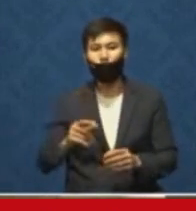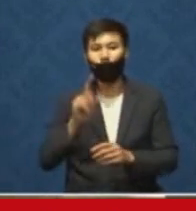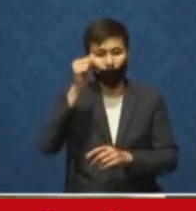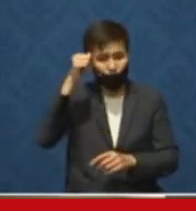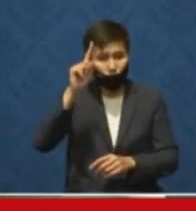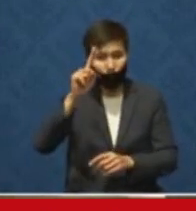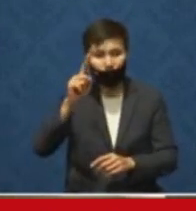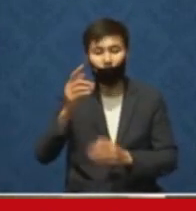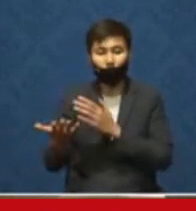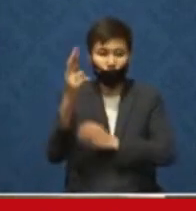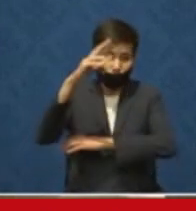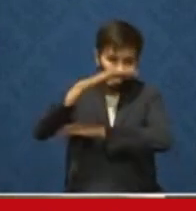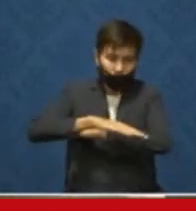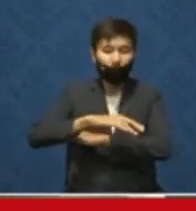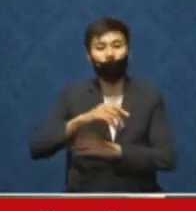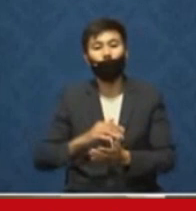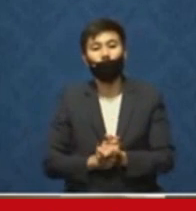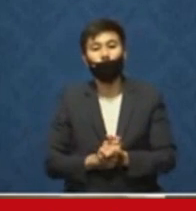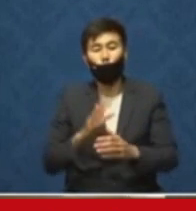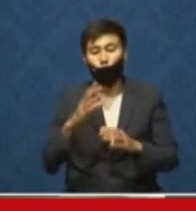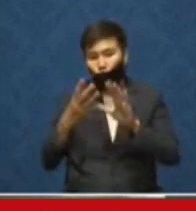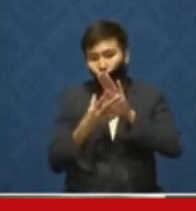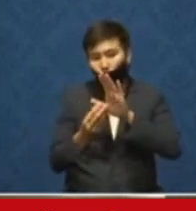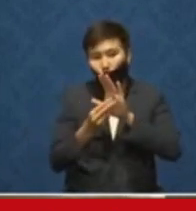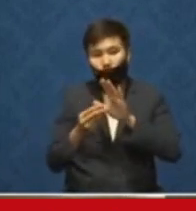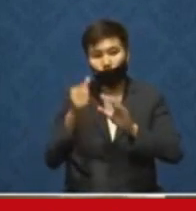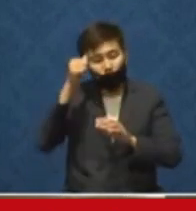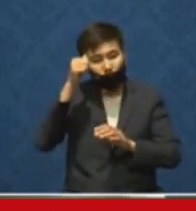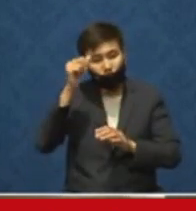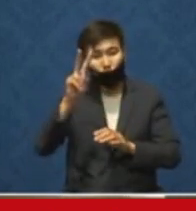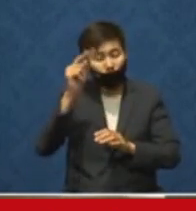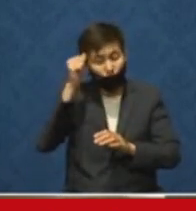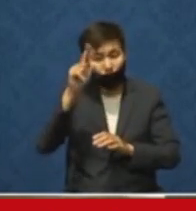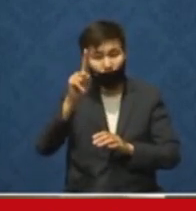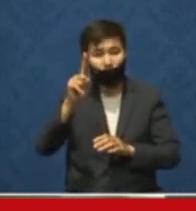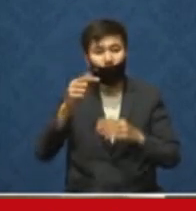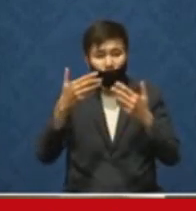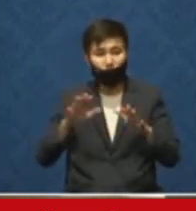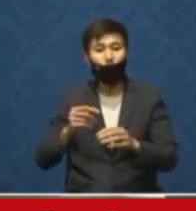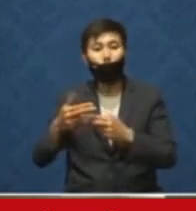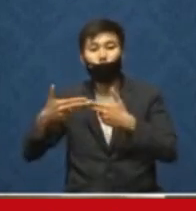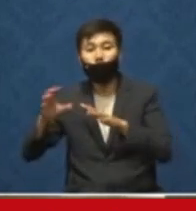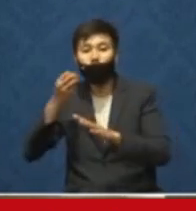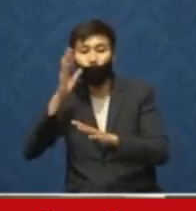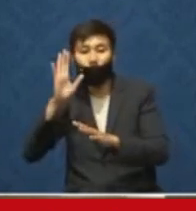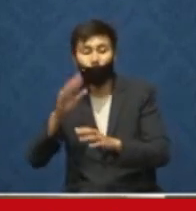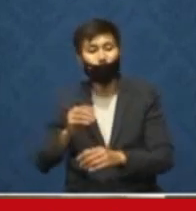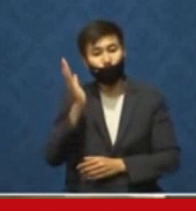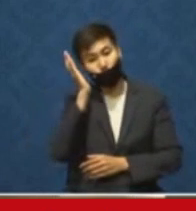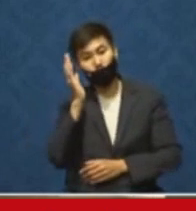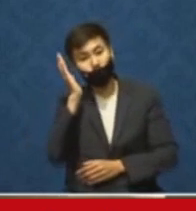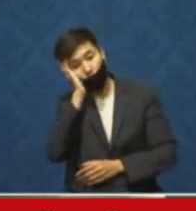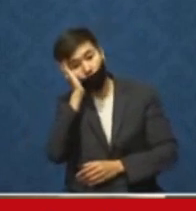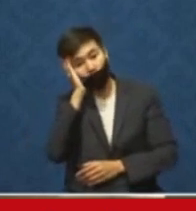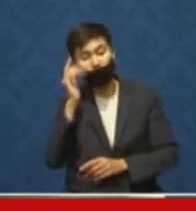คนก็บอกว่าอบรมวันเต็มมีค้างคืนด้วย 1คืนถ้าแกไม่รู้จริงๆอบรม